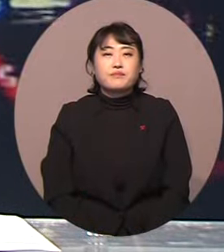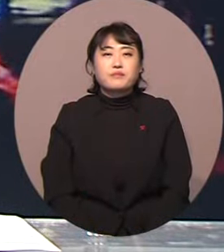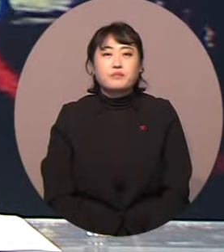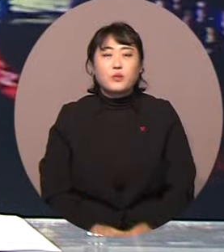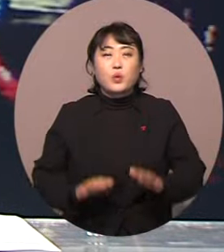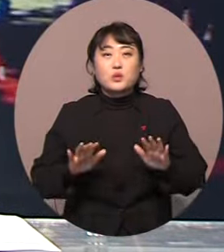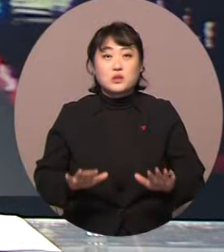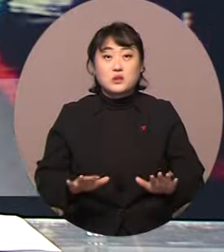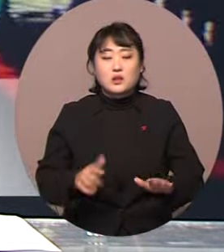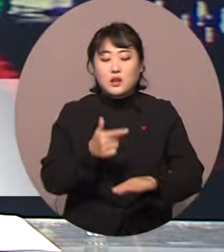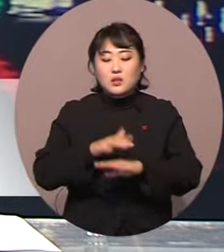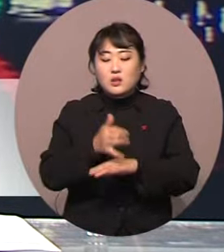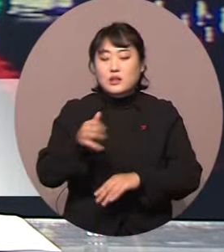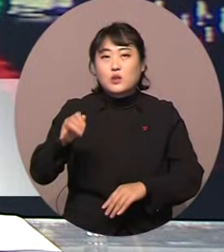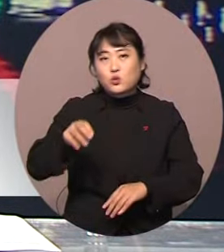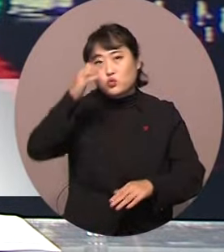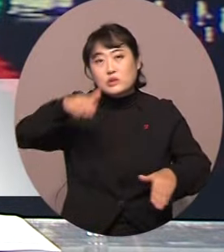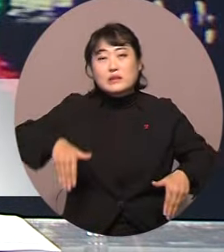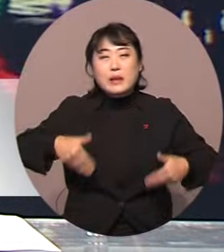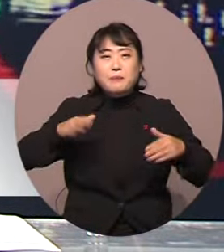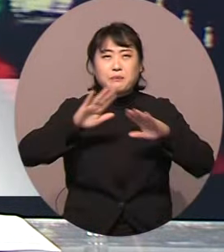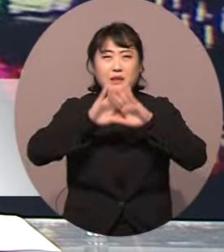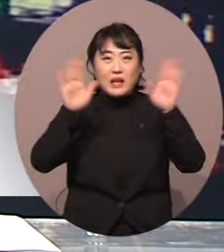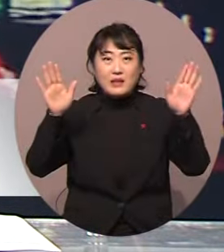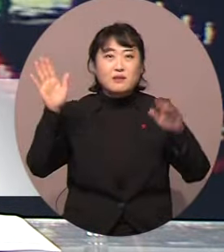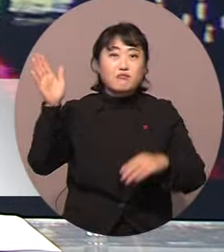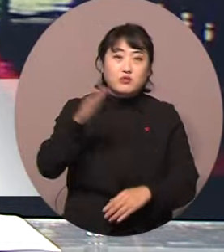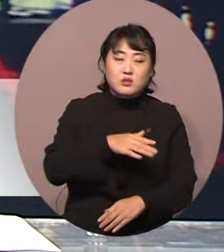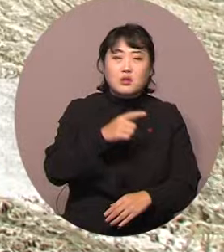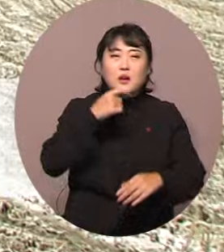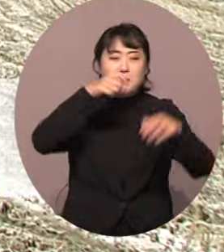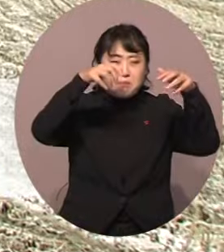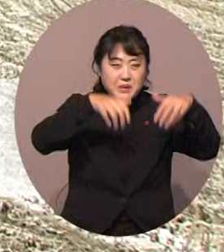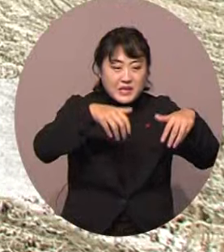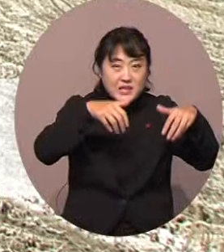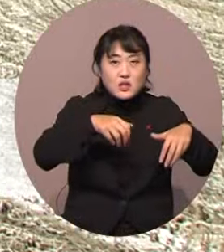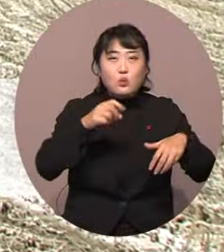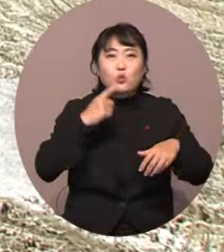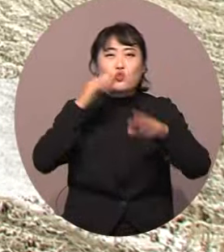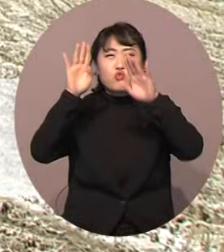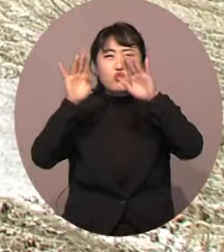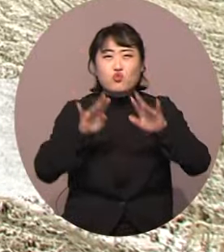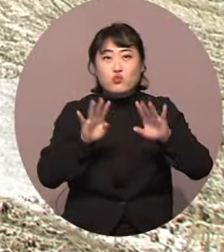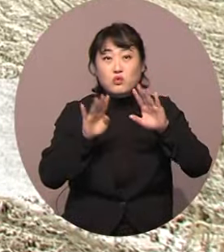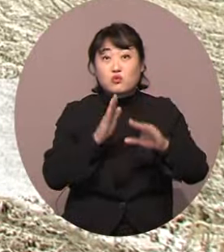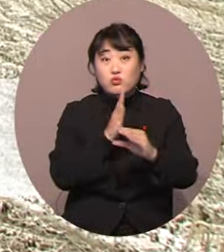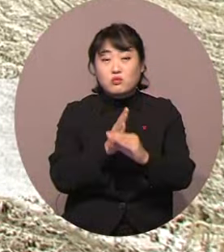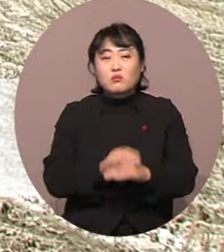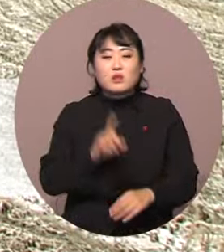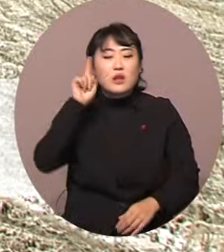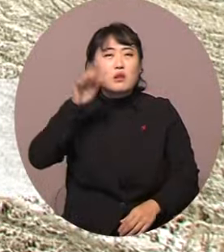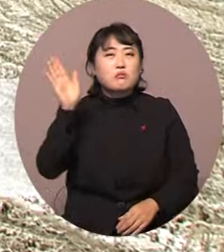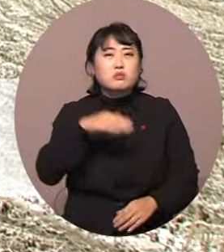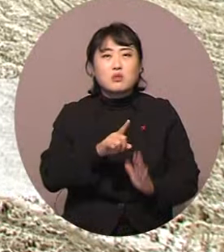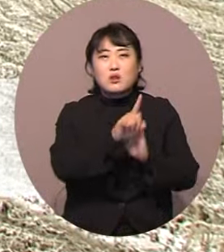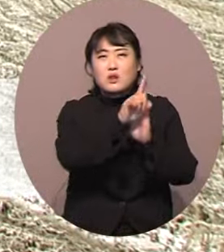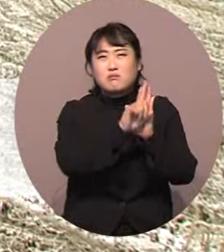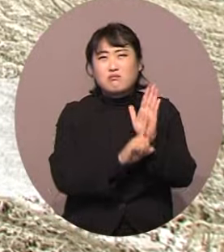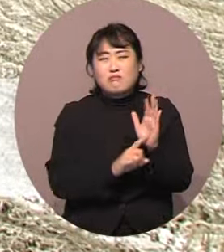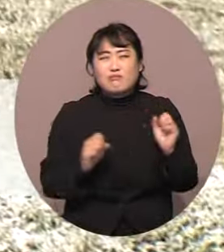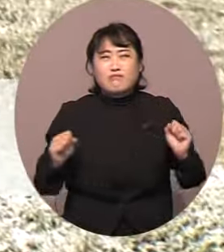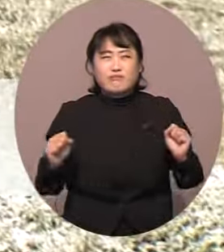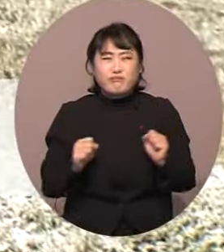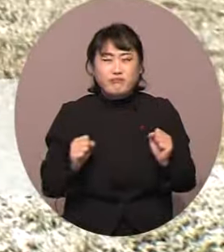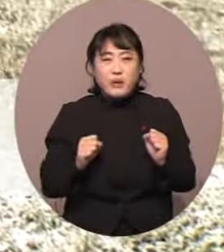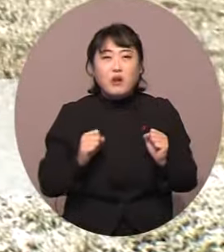휴일인 오늘 대전과 세종 충남 지역은 낮부터 시작된 빗방울과 눈이 이어진 가운데 내일부터 강추위와 함께